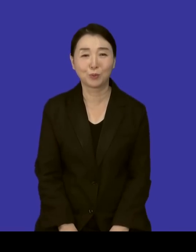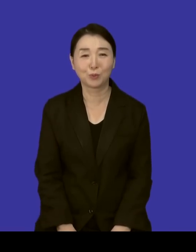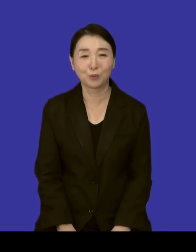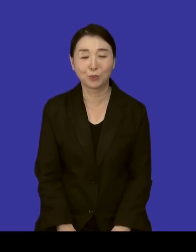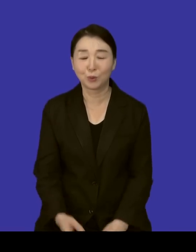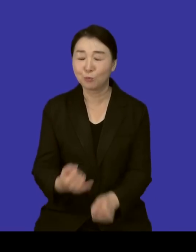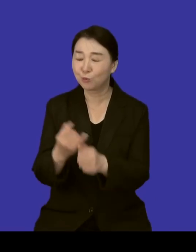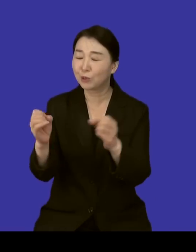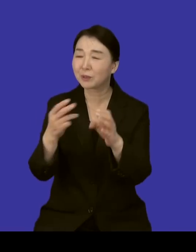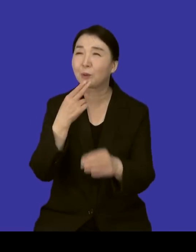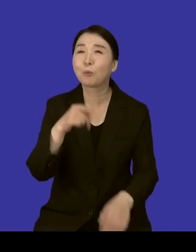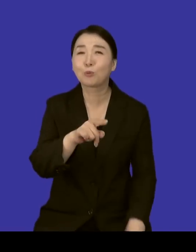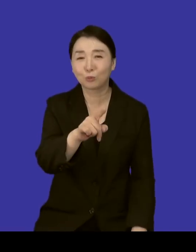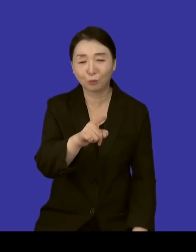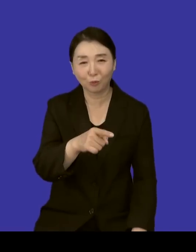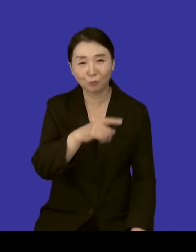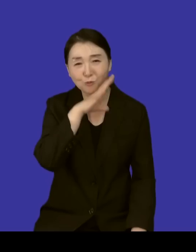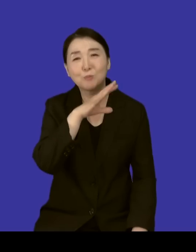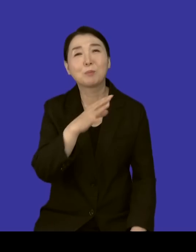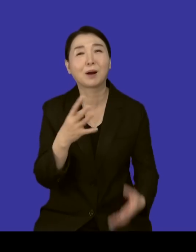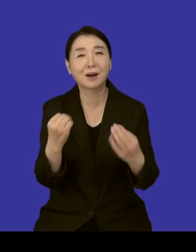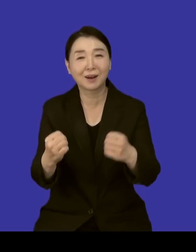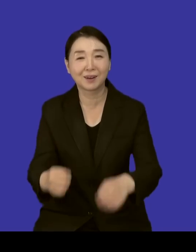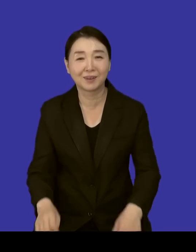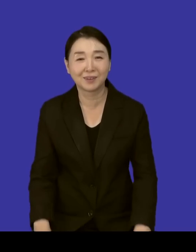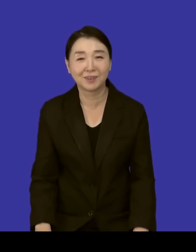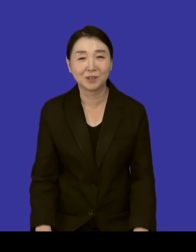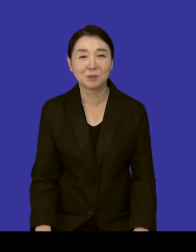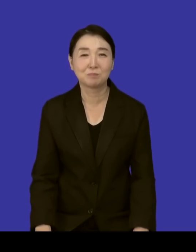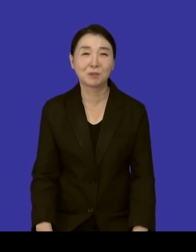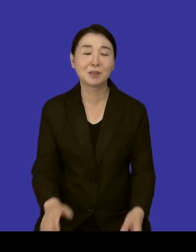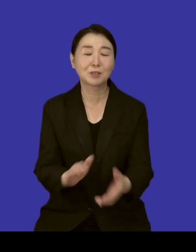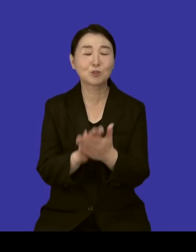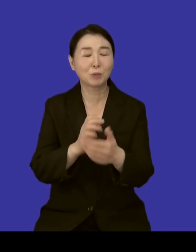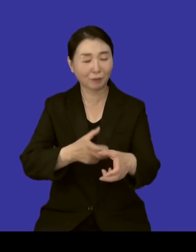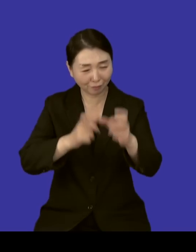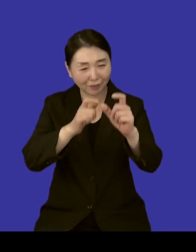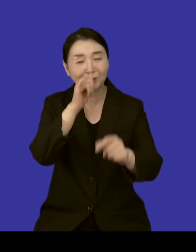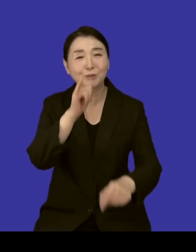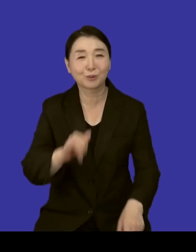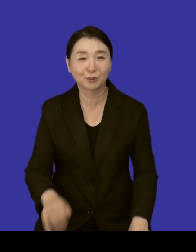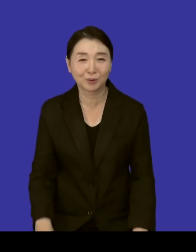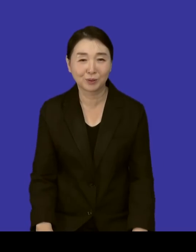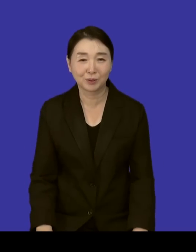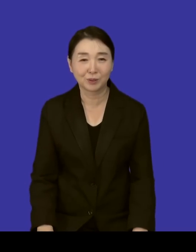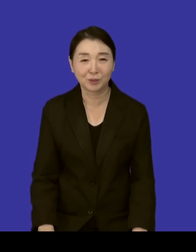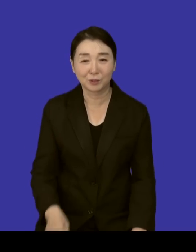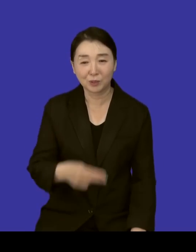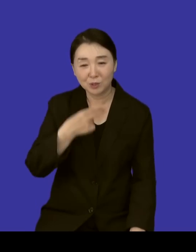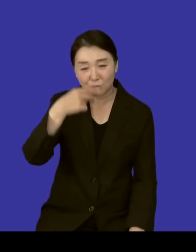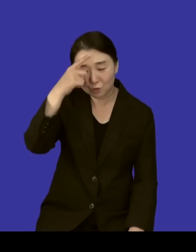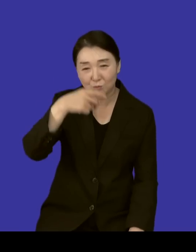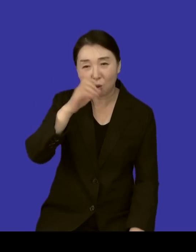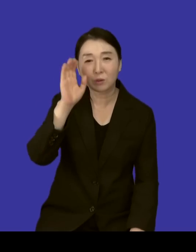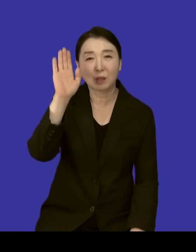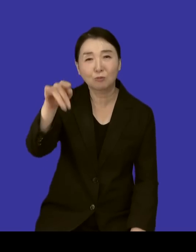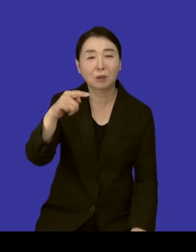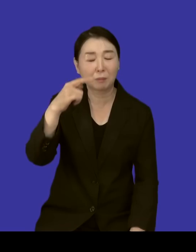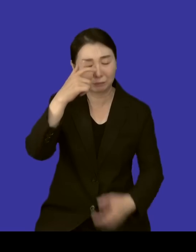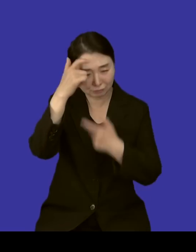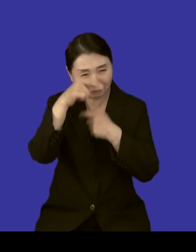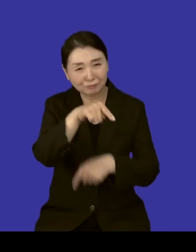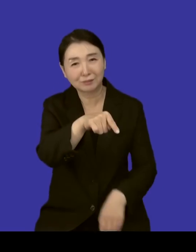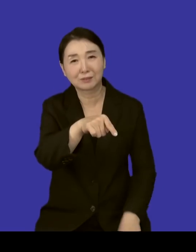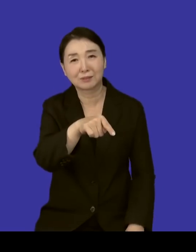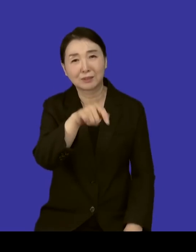말 한마디 안 한다고 또 그런 부인들이 많잖아요, 그죠? 아니 맨날 그런데 친구들만 이거 좋아하는. 그러고 나서 이제 막 술 주사가 있으니까 술 먹는 게 두려운 거지 내가.